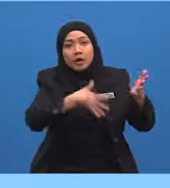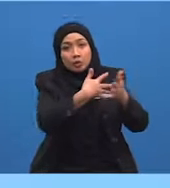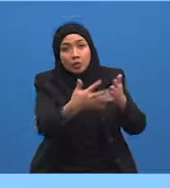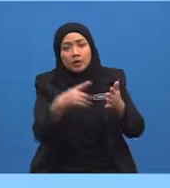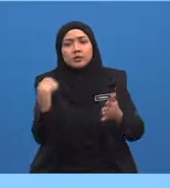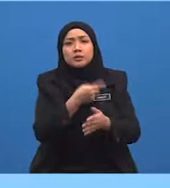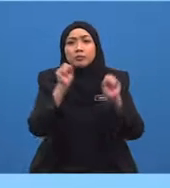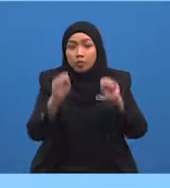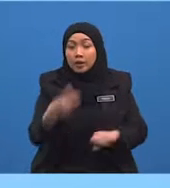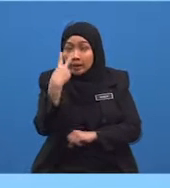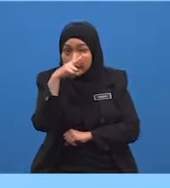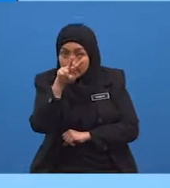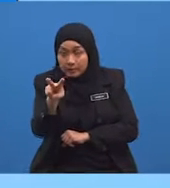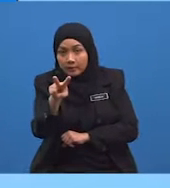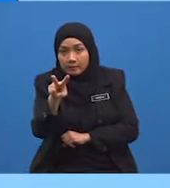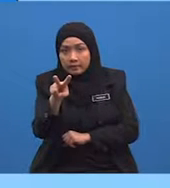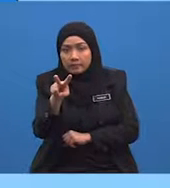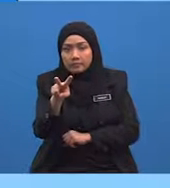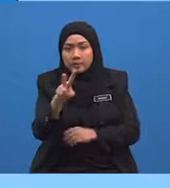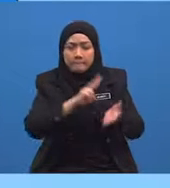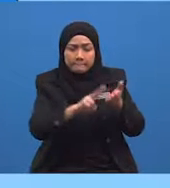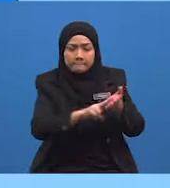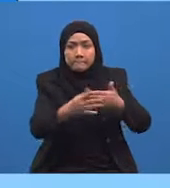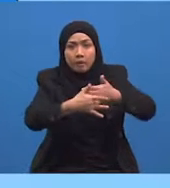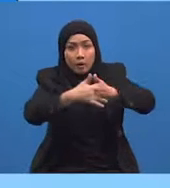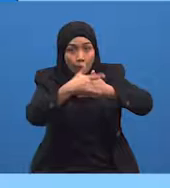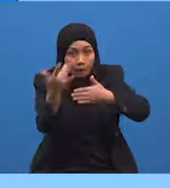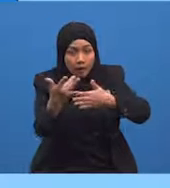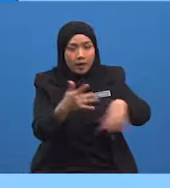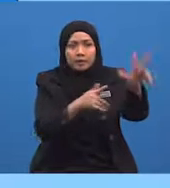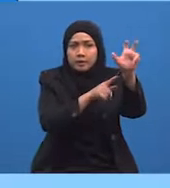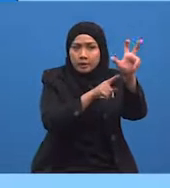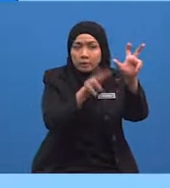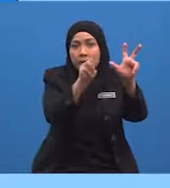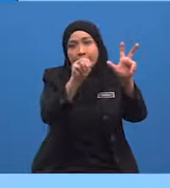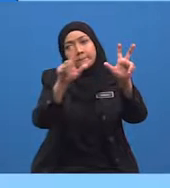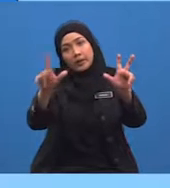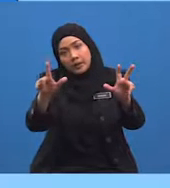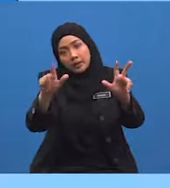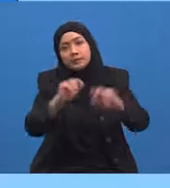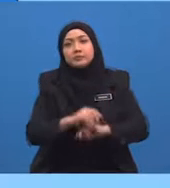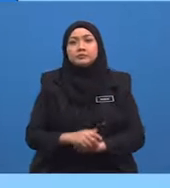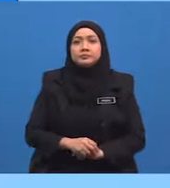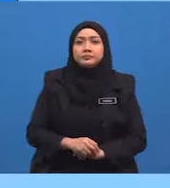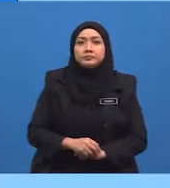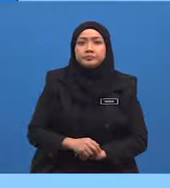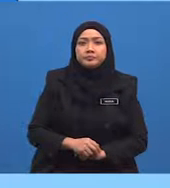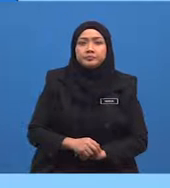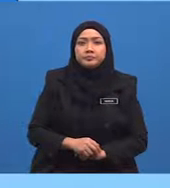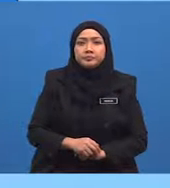dapat perhatikan bahawa bacaan awal buret ialah 30 ml.